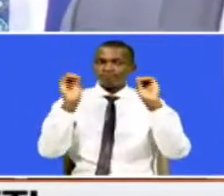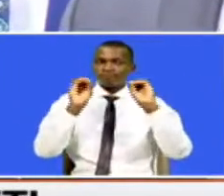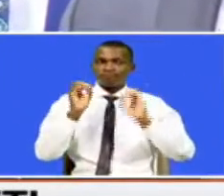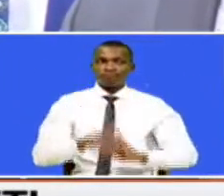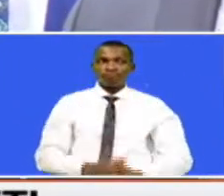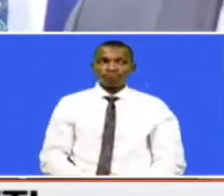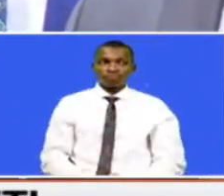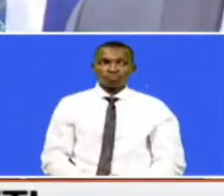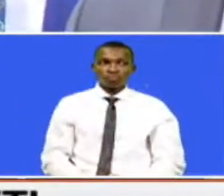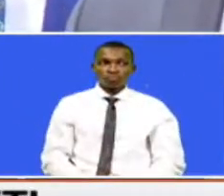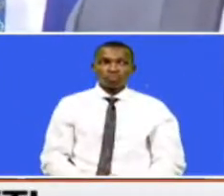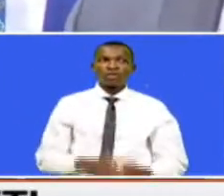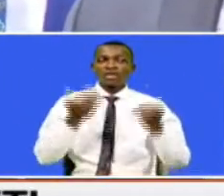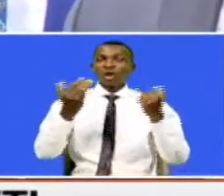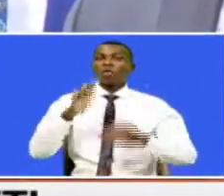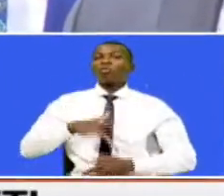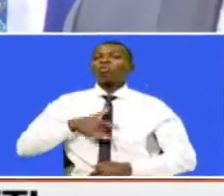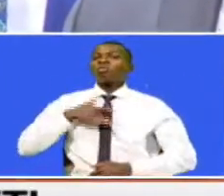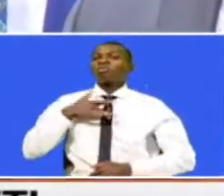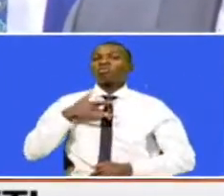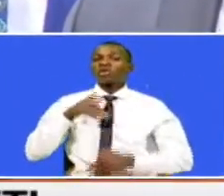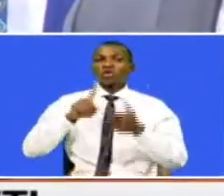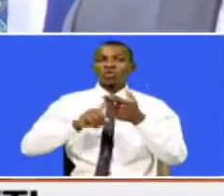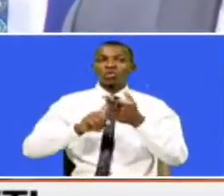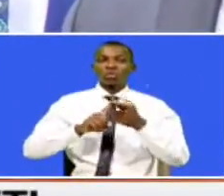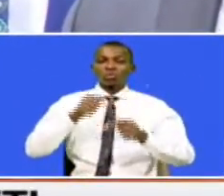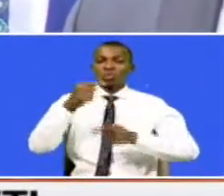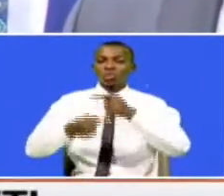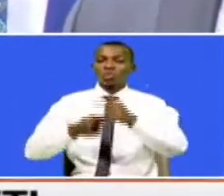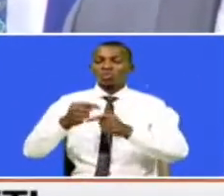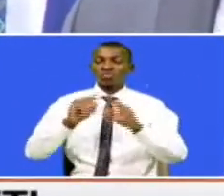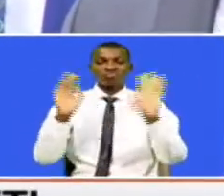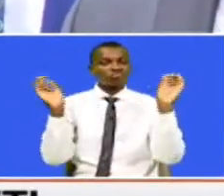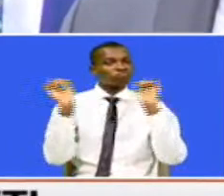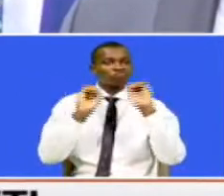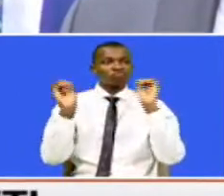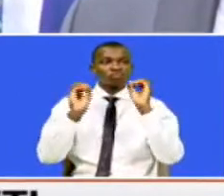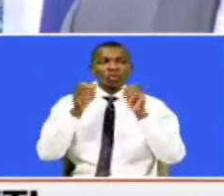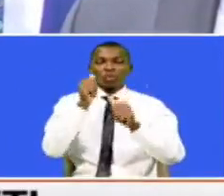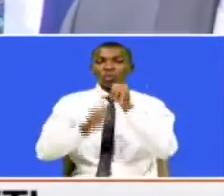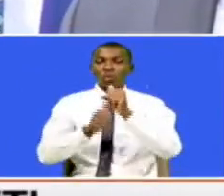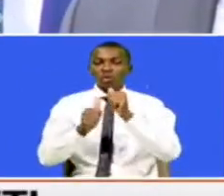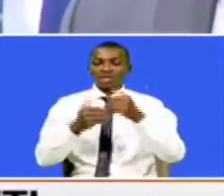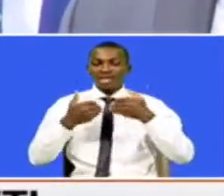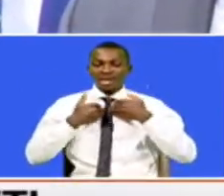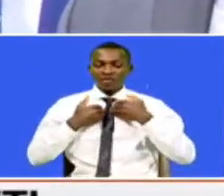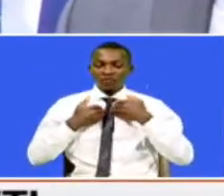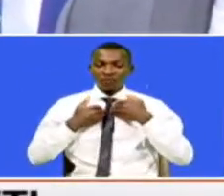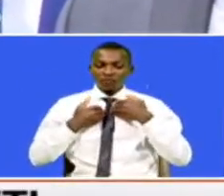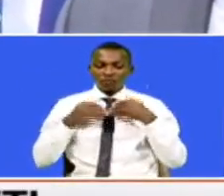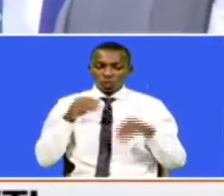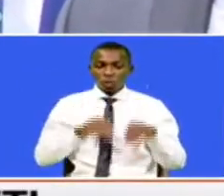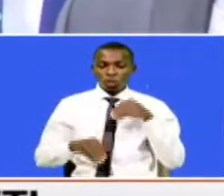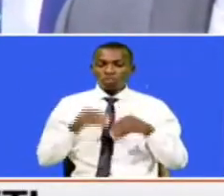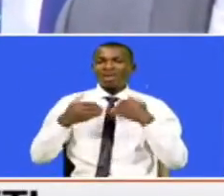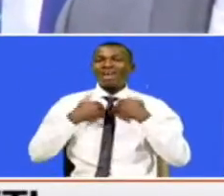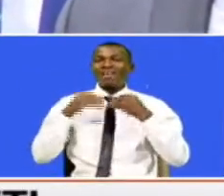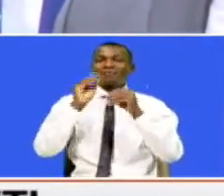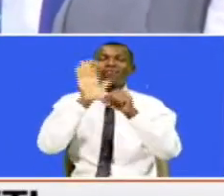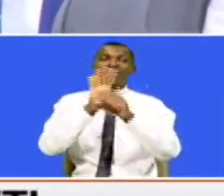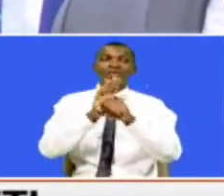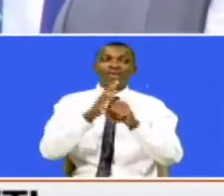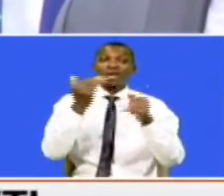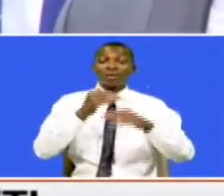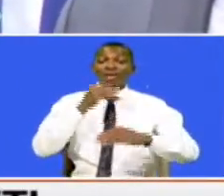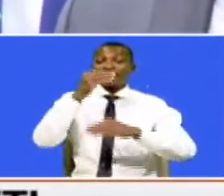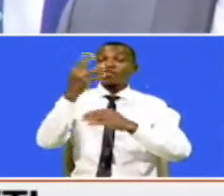particular juncture, we don't feel the necessity to sanitize a process that is already fraught with corruption, and I weep for the next 4 years of the